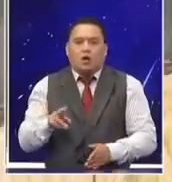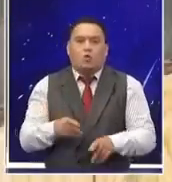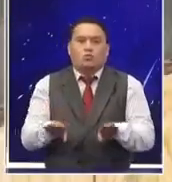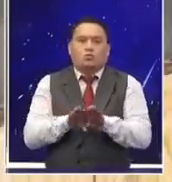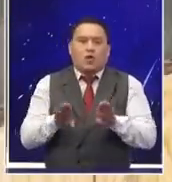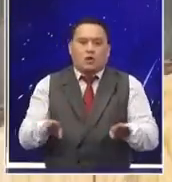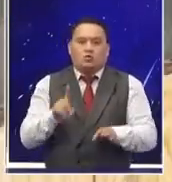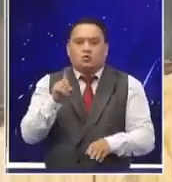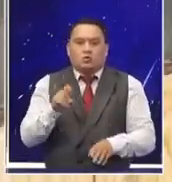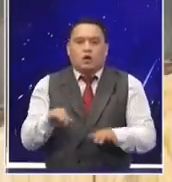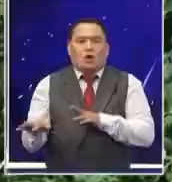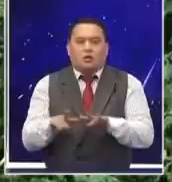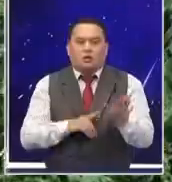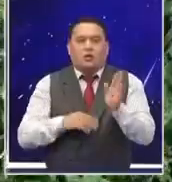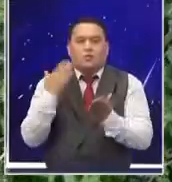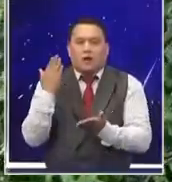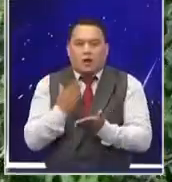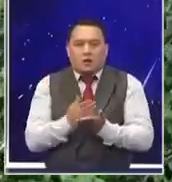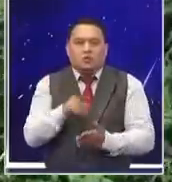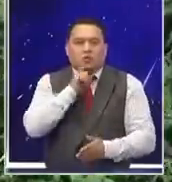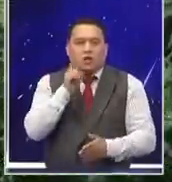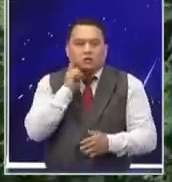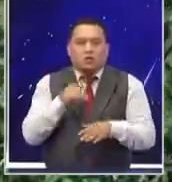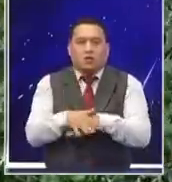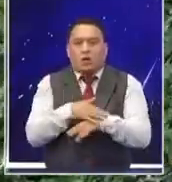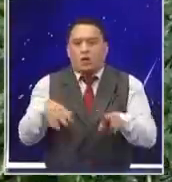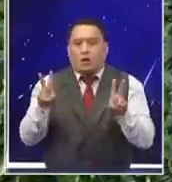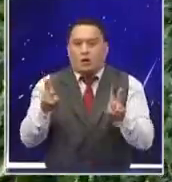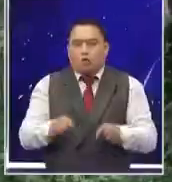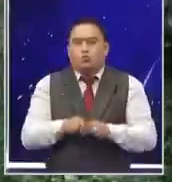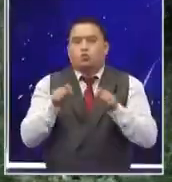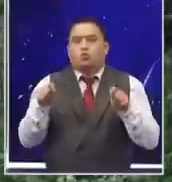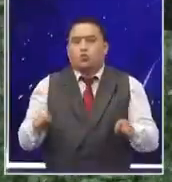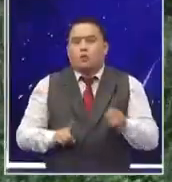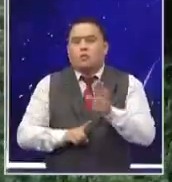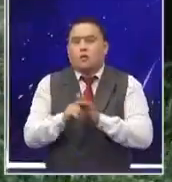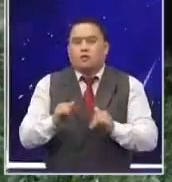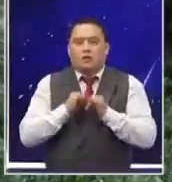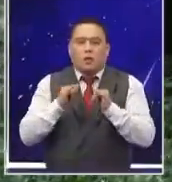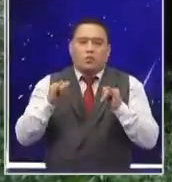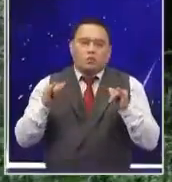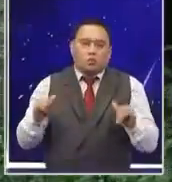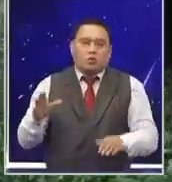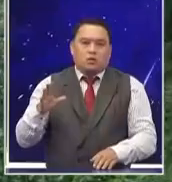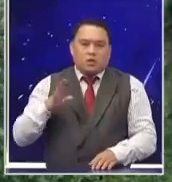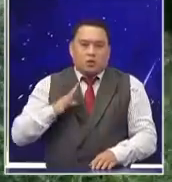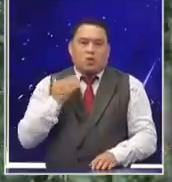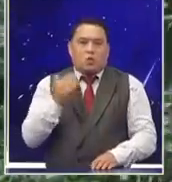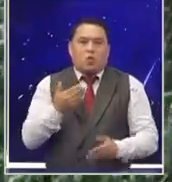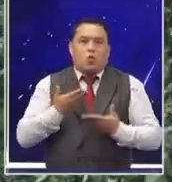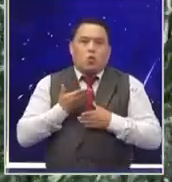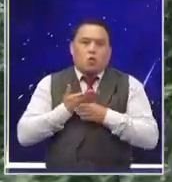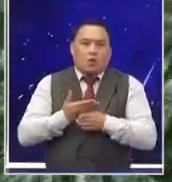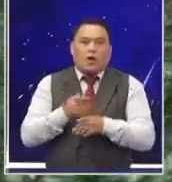осыған ұқсас 100 деген акция бар. Бұл жоба жасыл ел ұйымы құрылғаннан бастап қарқынды жүзеге асып келеді. Ол көмекке